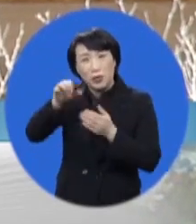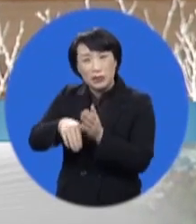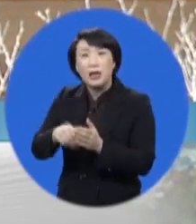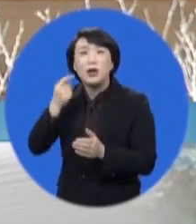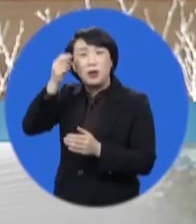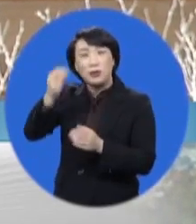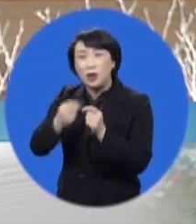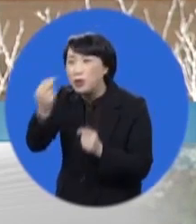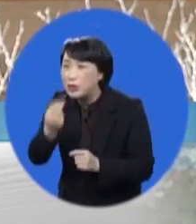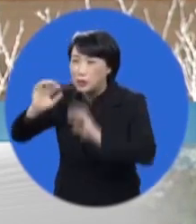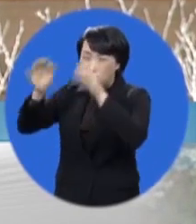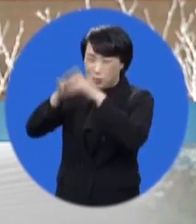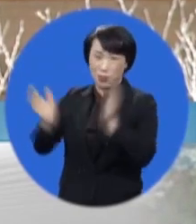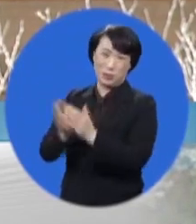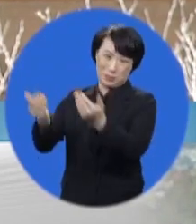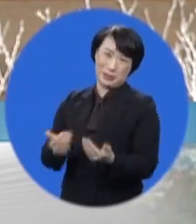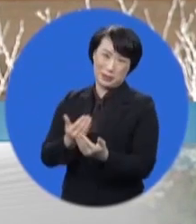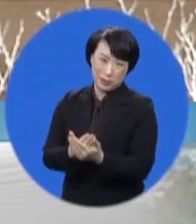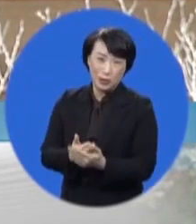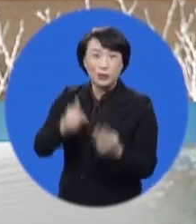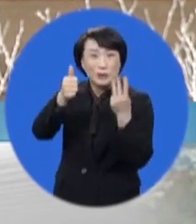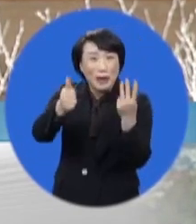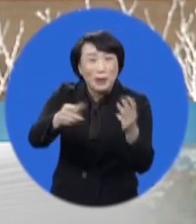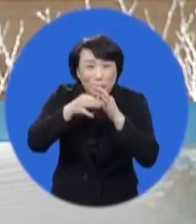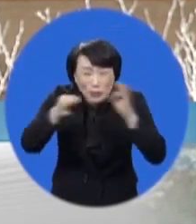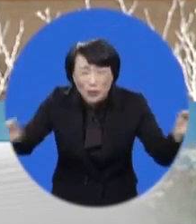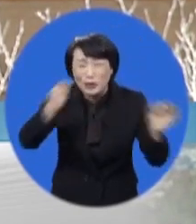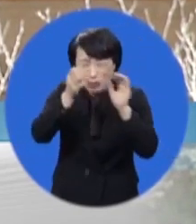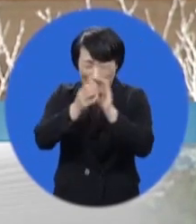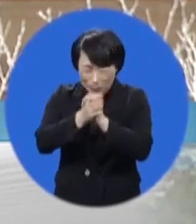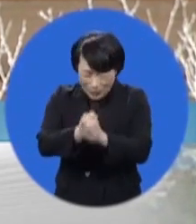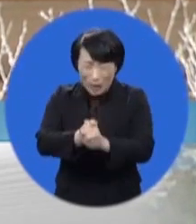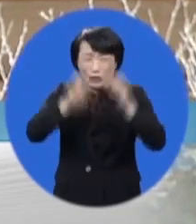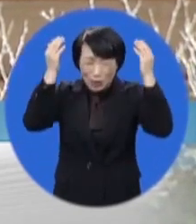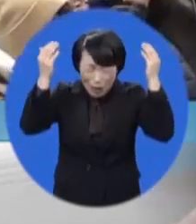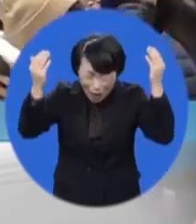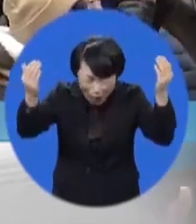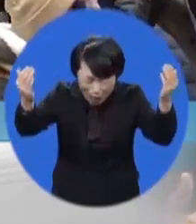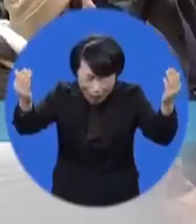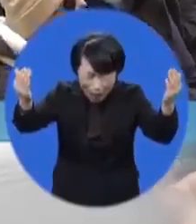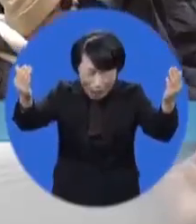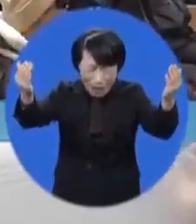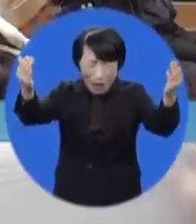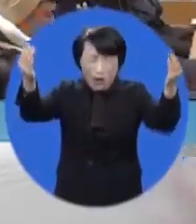영생과 충동을 유업으로 받게 하옵소서. 주여 삼창하고 기도합니다. 주여,